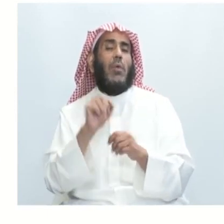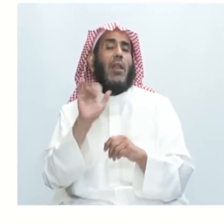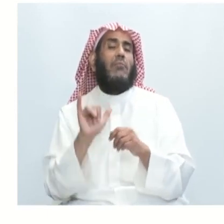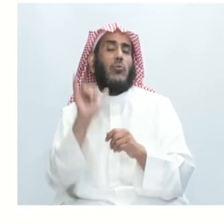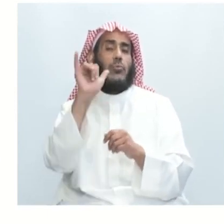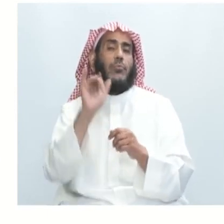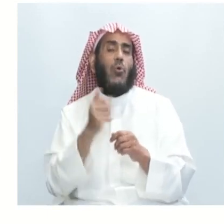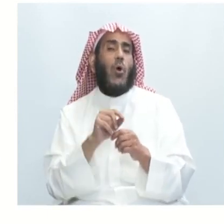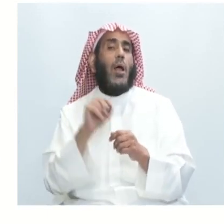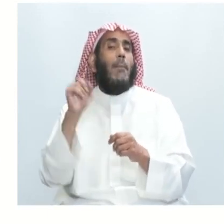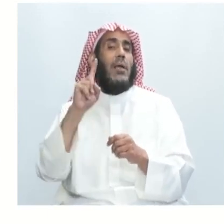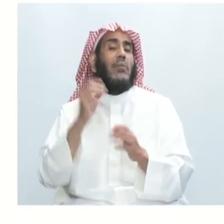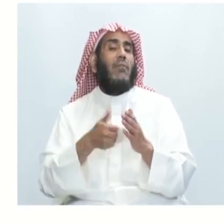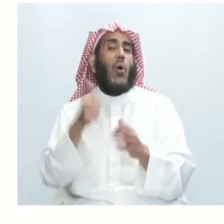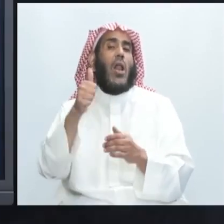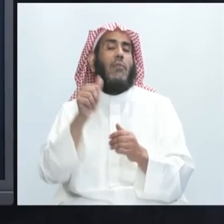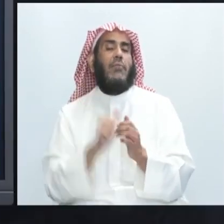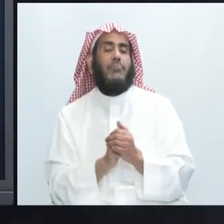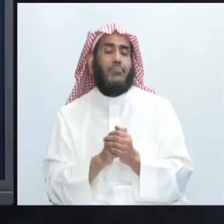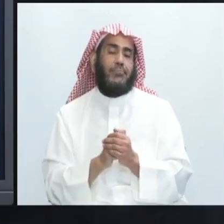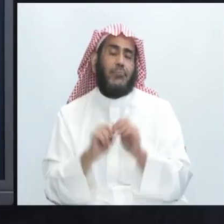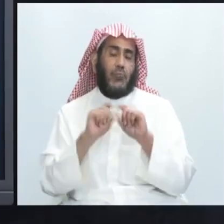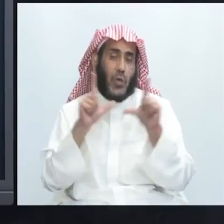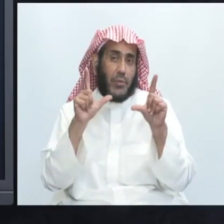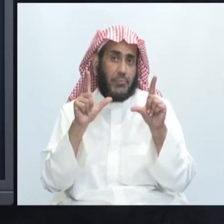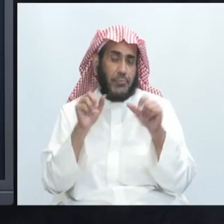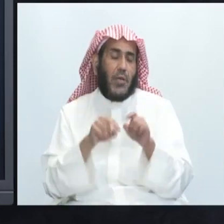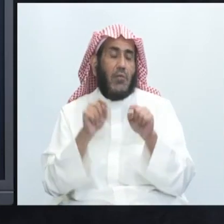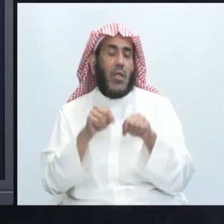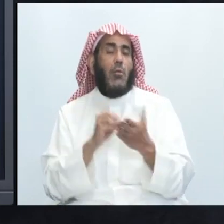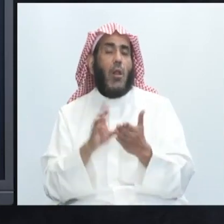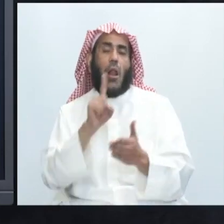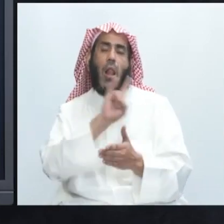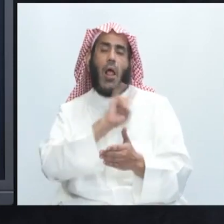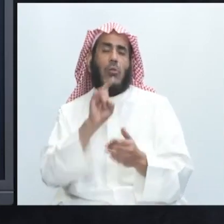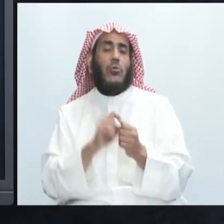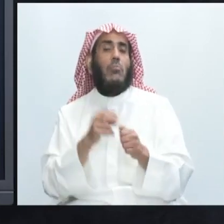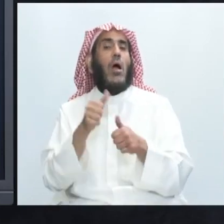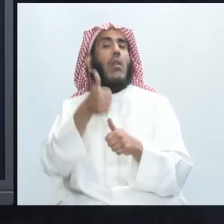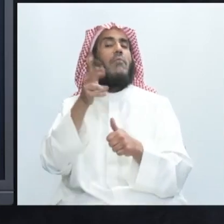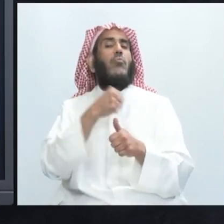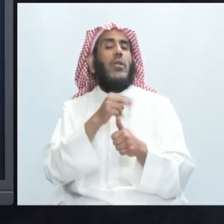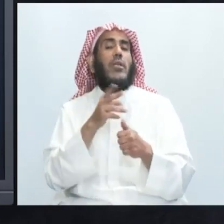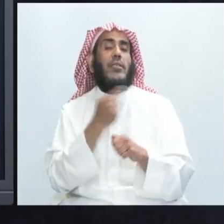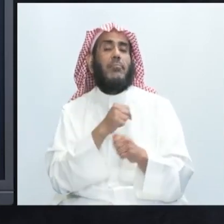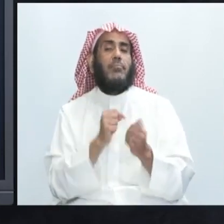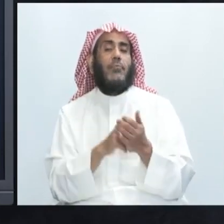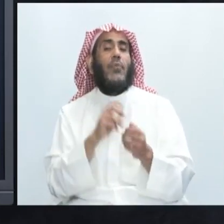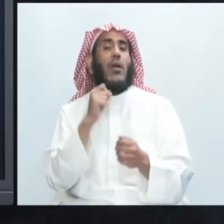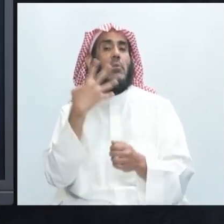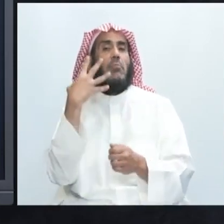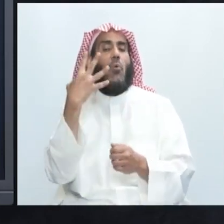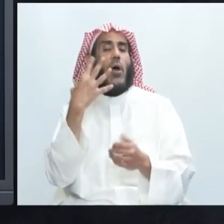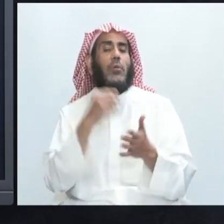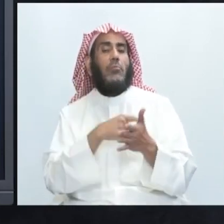مقصوره ولا بهمزه فوق الالف ولا بهمزه فوق الالف اذا في هذه المواضع لا تكتب الف تنوين النصب في اربعه